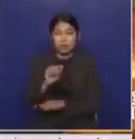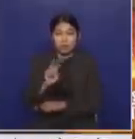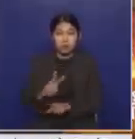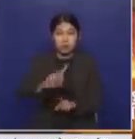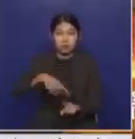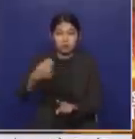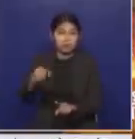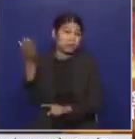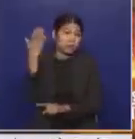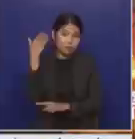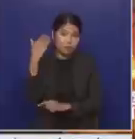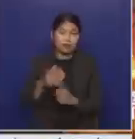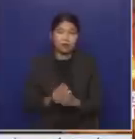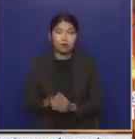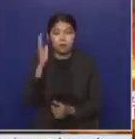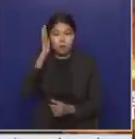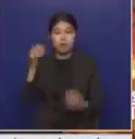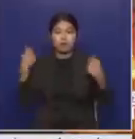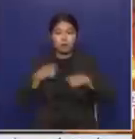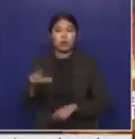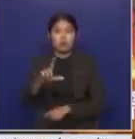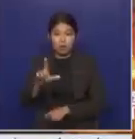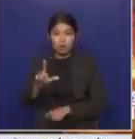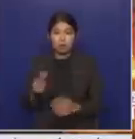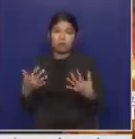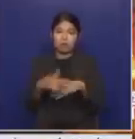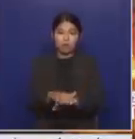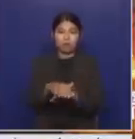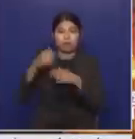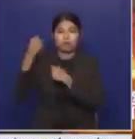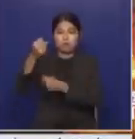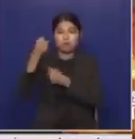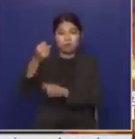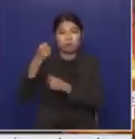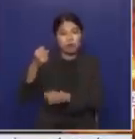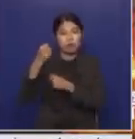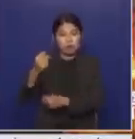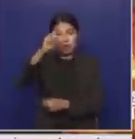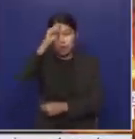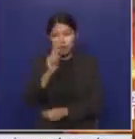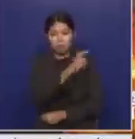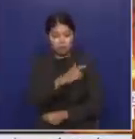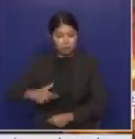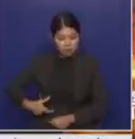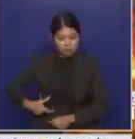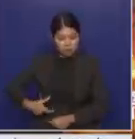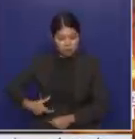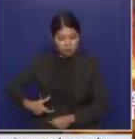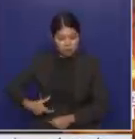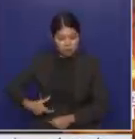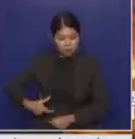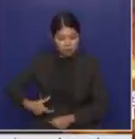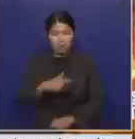22ต.ค.ที่ผ่านมาชายใส่เสื้อเหลืองคนหนึ่งไปร่วมชุมนุมๆแสดงจุดยืนในความจงรักภักดีต่อสถาบันพระมหากษัตริย์